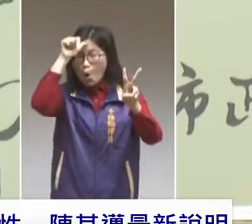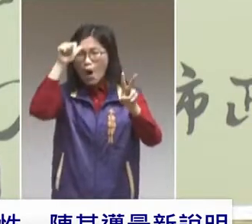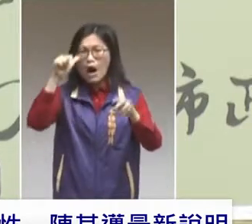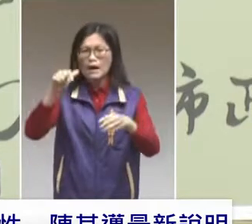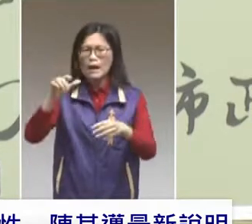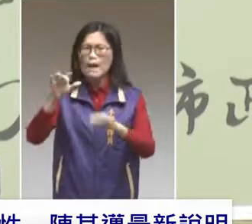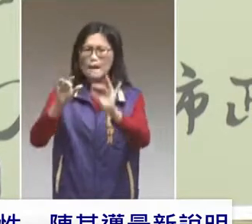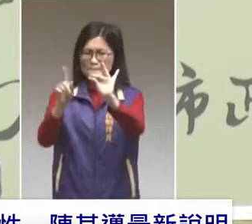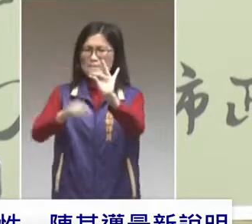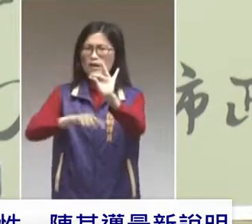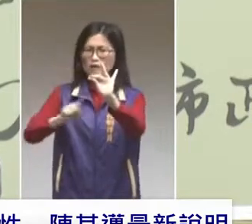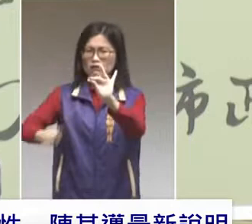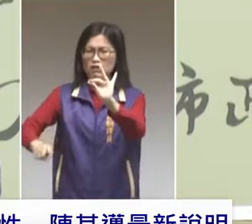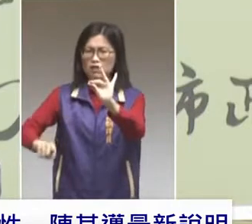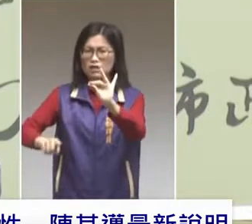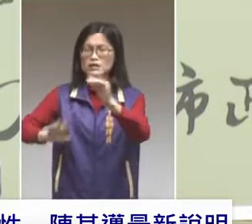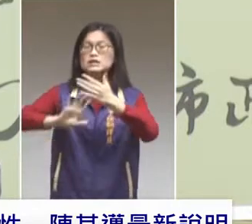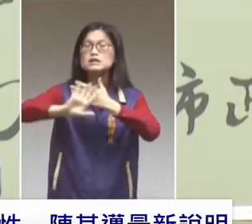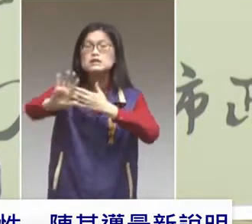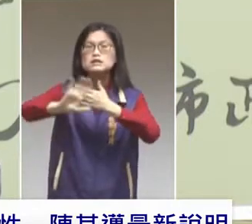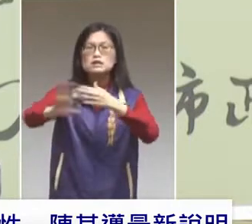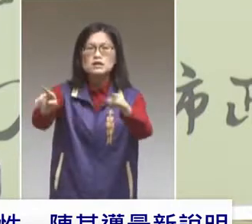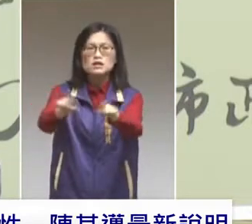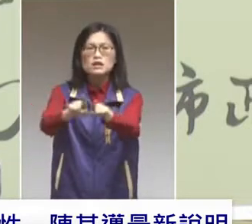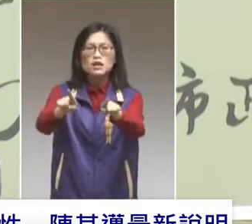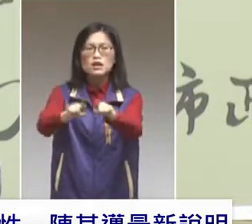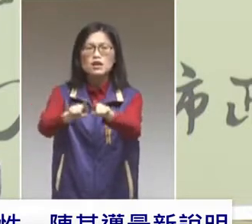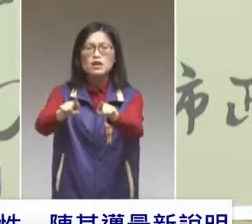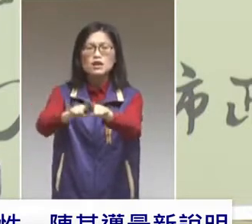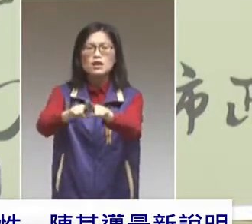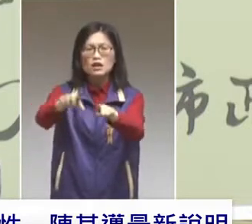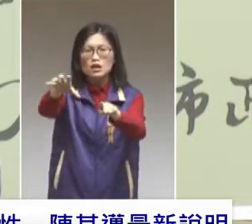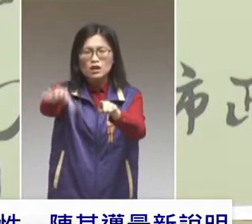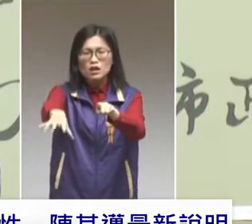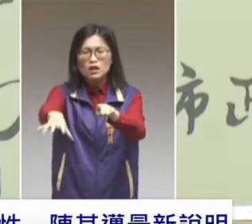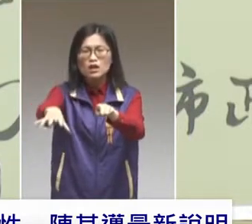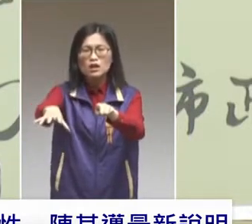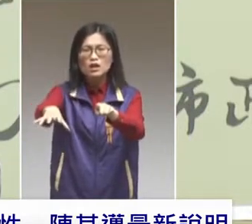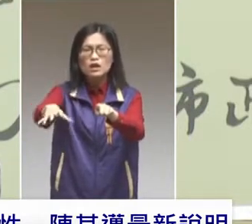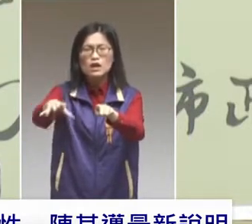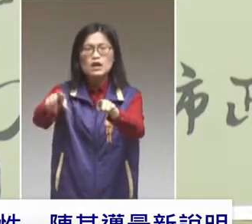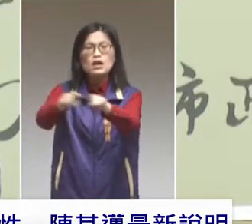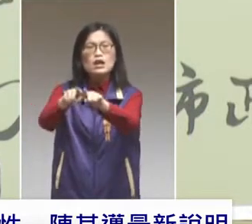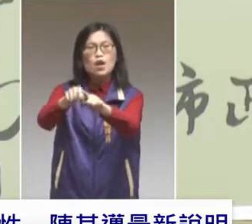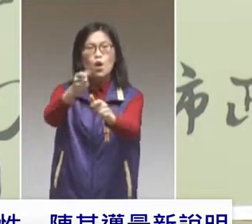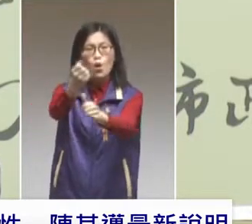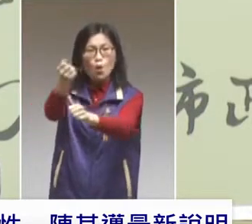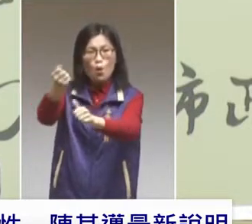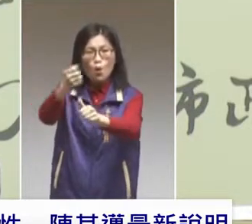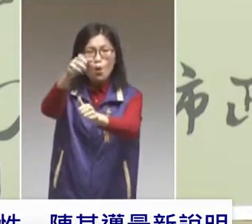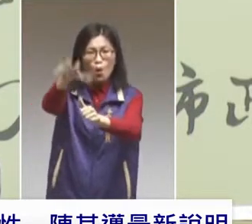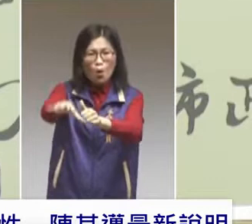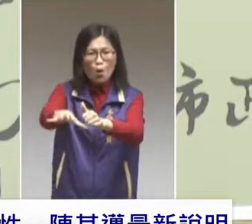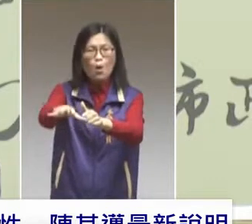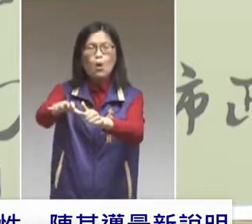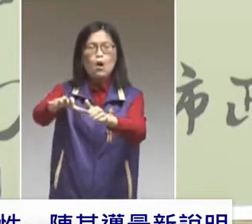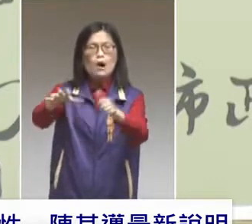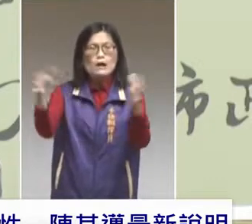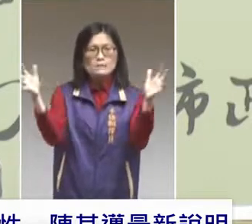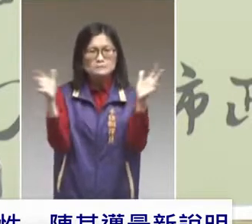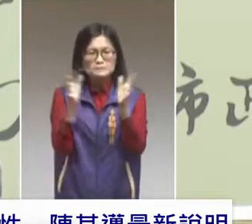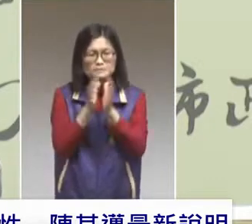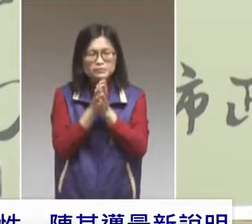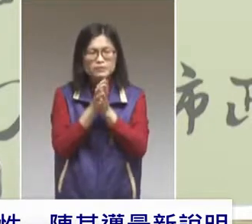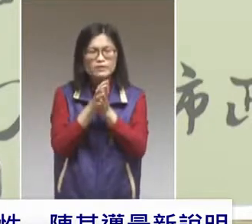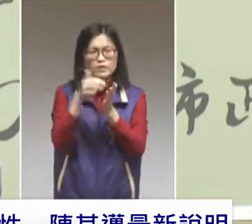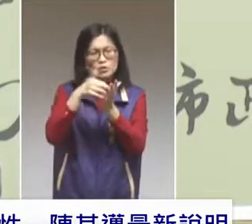有22位，那黄区总共有100位。好，那在这个一般的